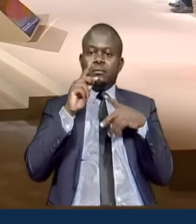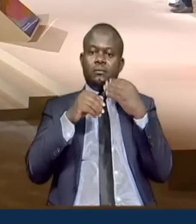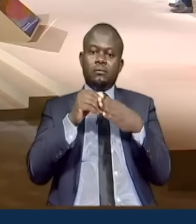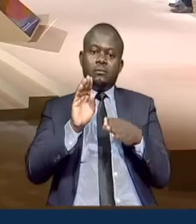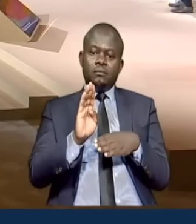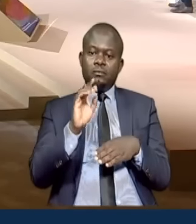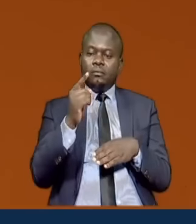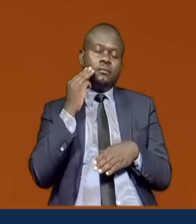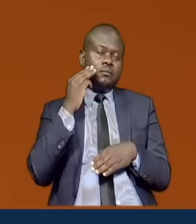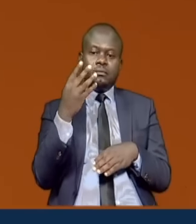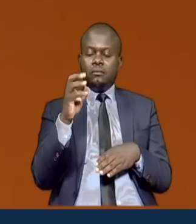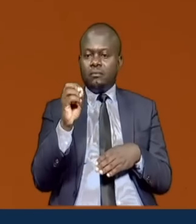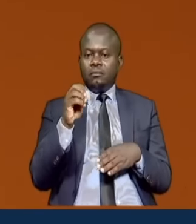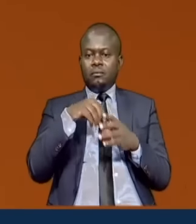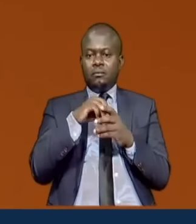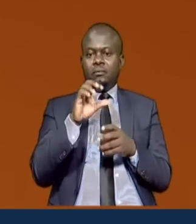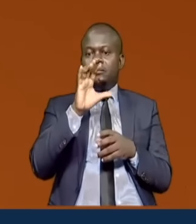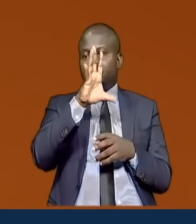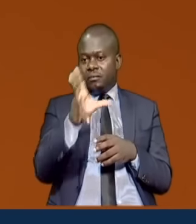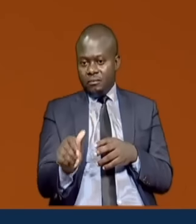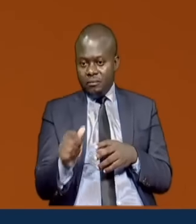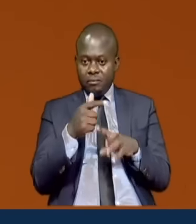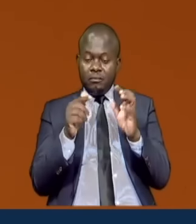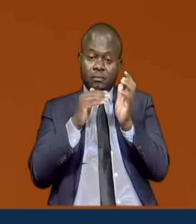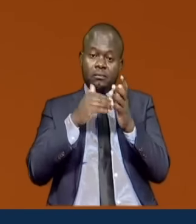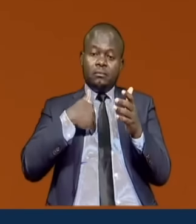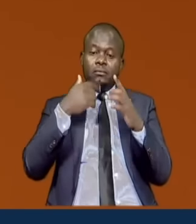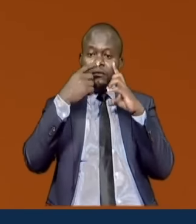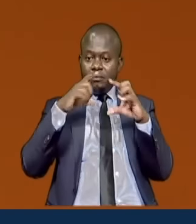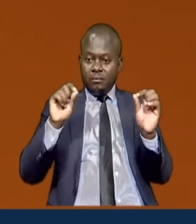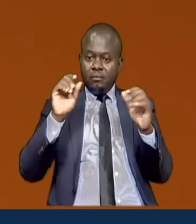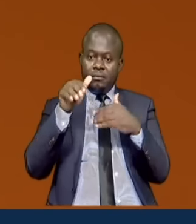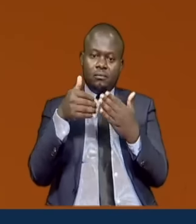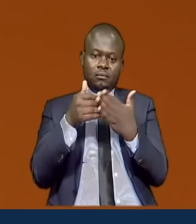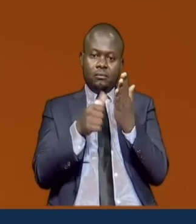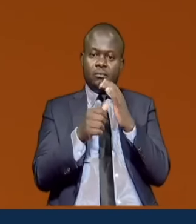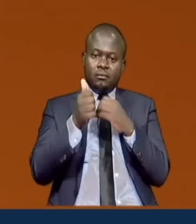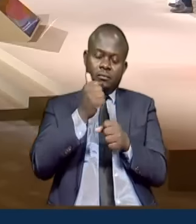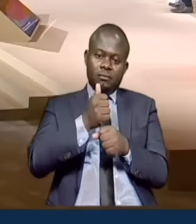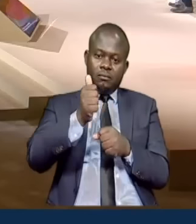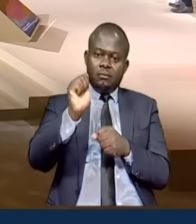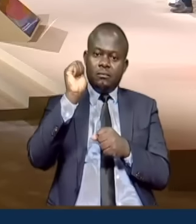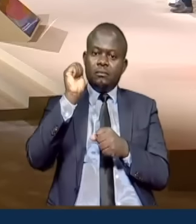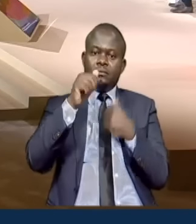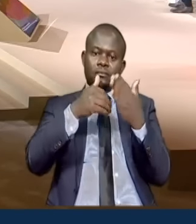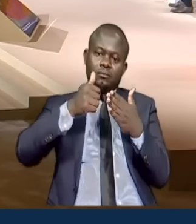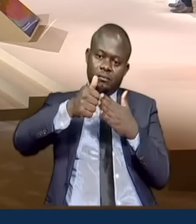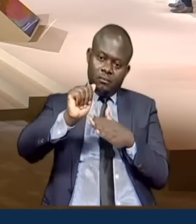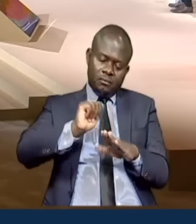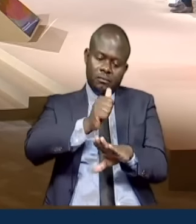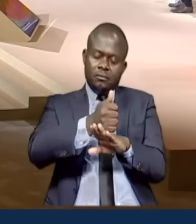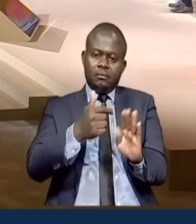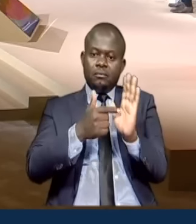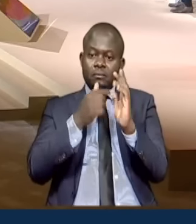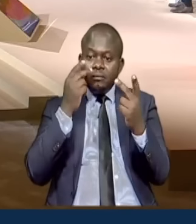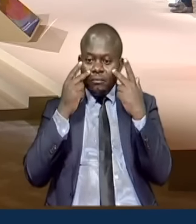400 z'abatuye umugabane, ndetse no kugira ijambo ku bibakorerwa, bakaba aribo bagena